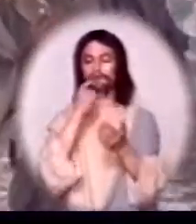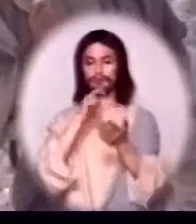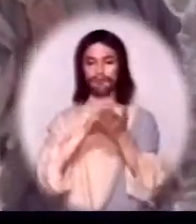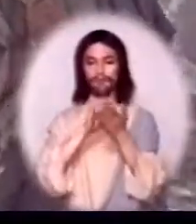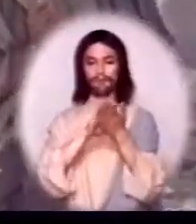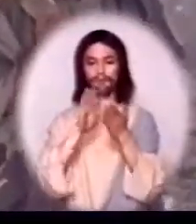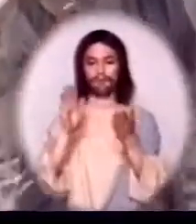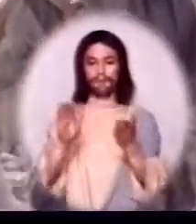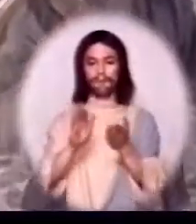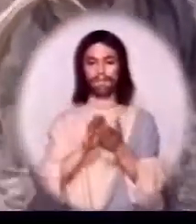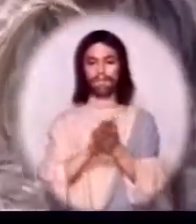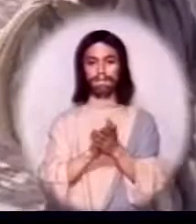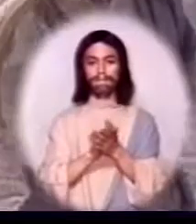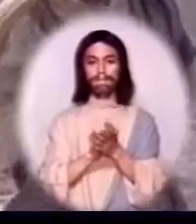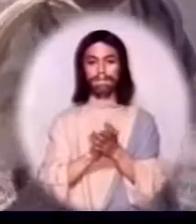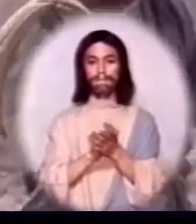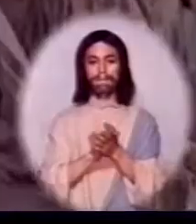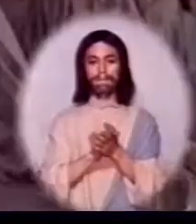오히려 쉬우니라.